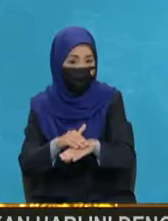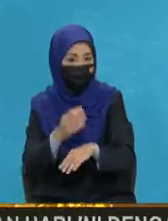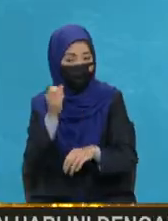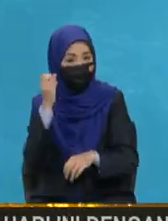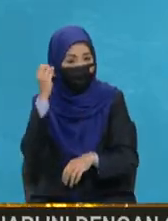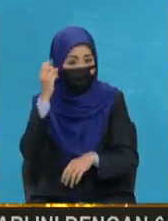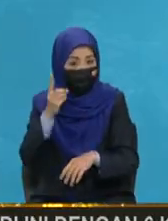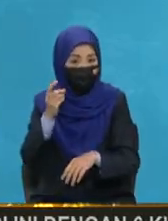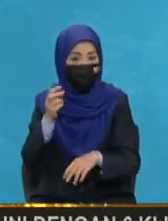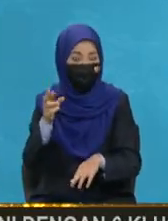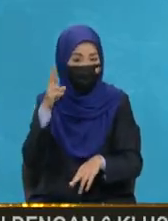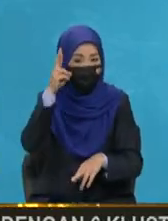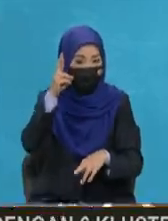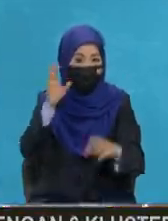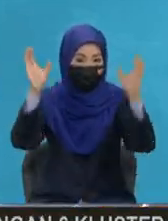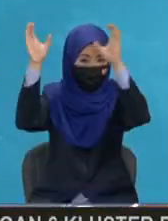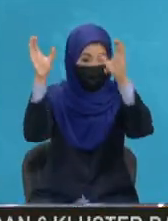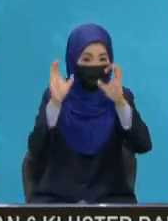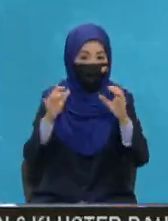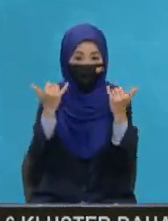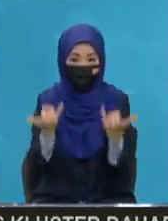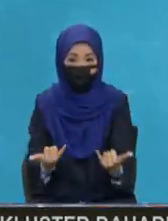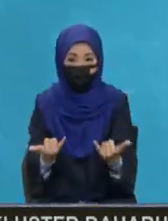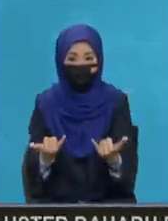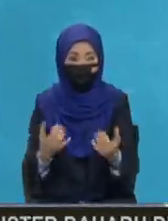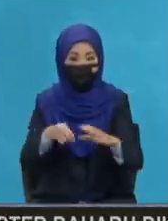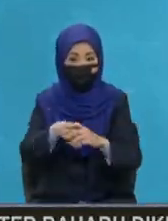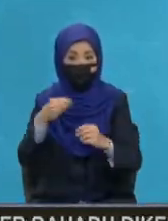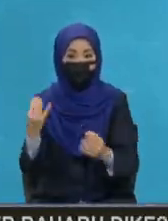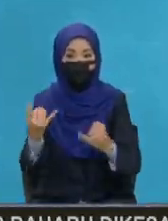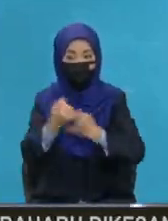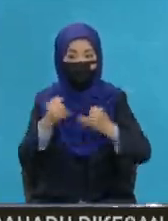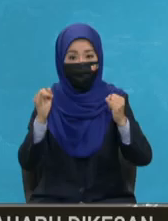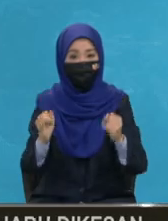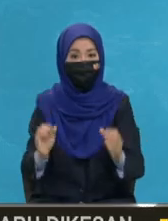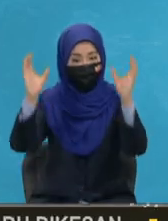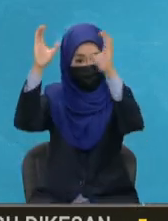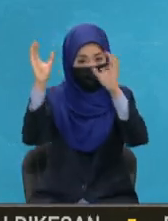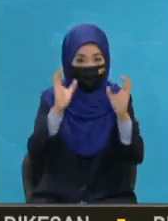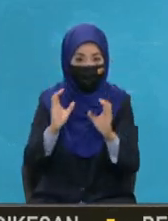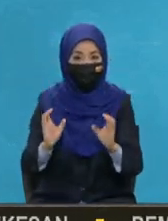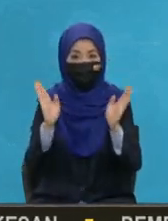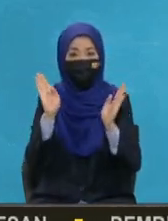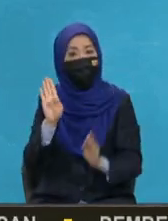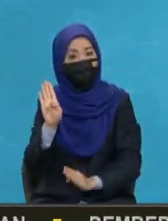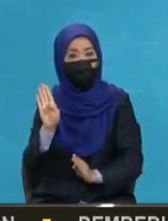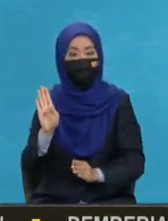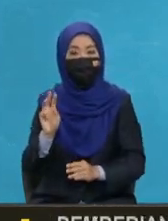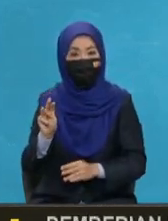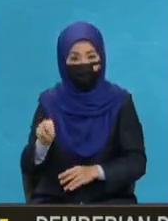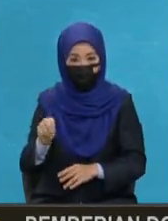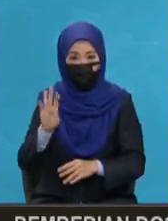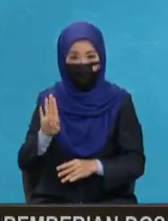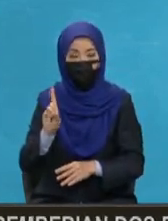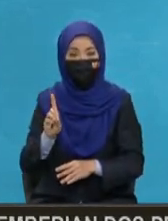ramalan dan nasehat dan amalan cuaca terkini yang dikeluarkan oleh jembatan kaji cuaca Brunei Darussalam Nana